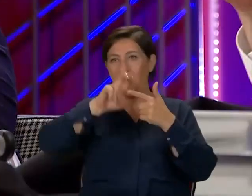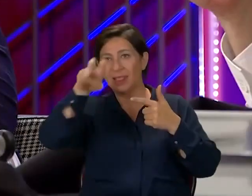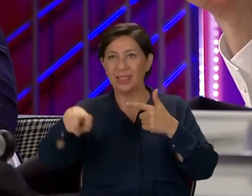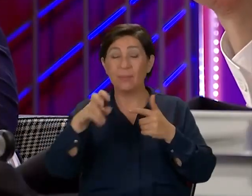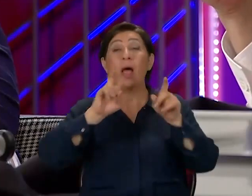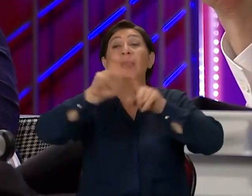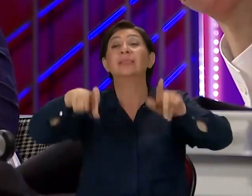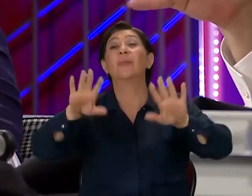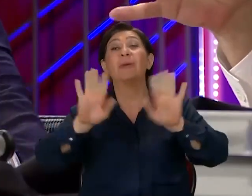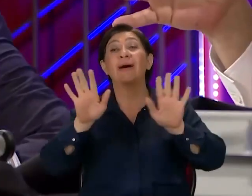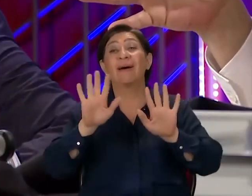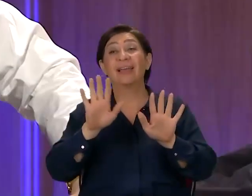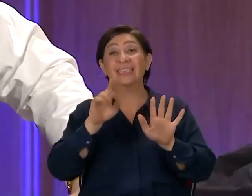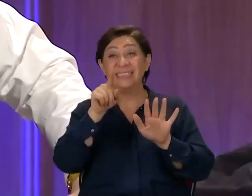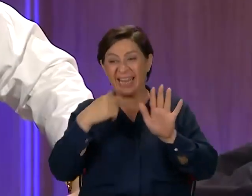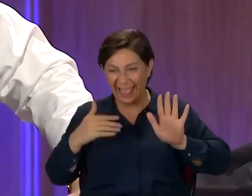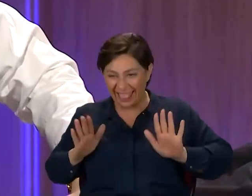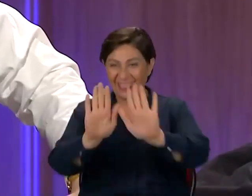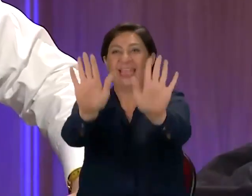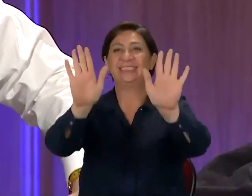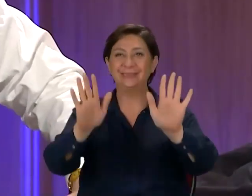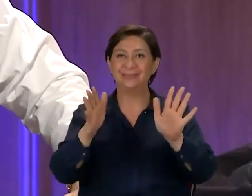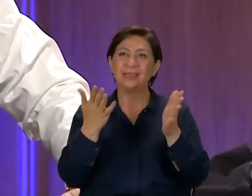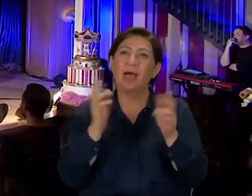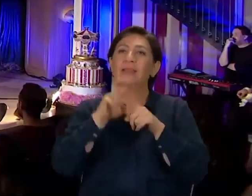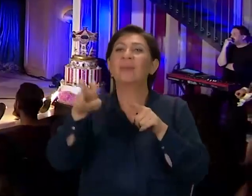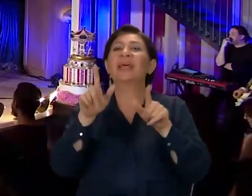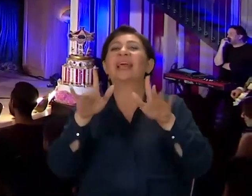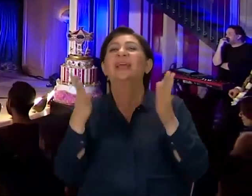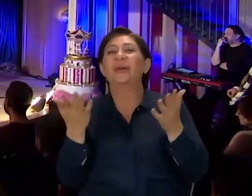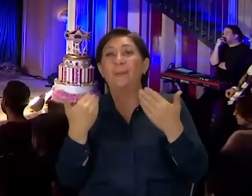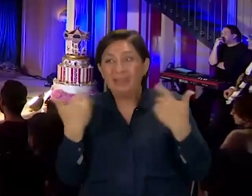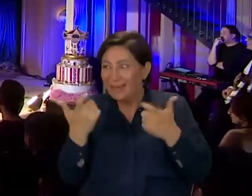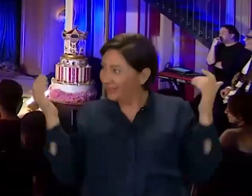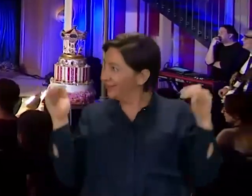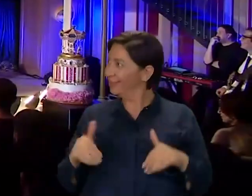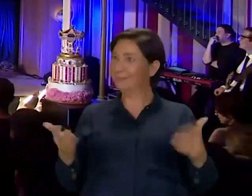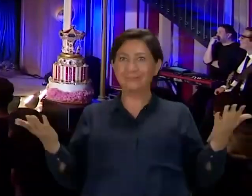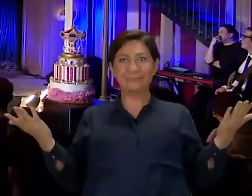sefer. Hayır atlamana daha gerek efsane yok. Olur. Biz seni iteriz zaten öyle bir şeye gerekiyor ama... Nereye ya... geldim ben ya?